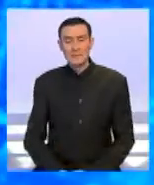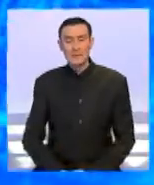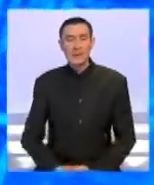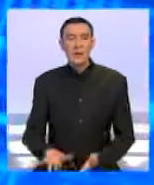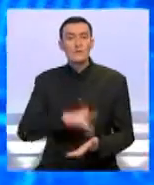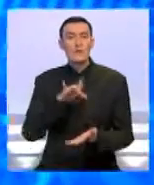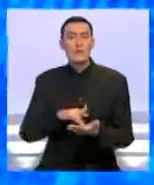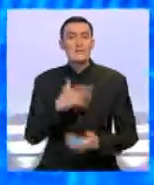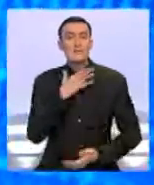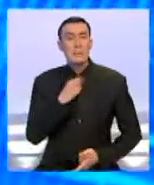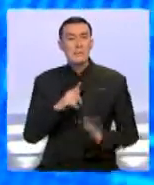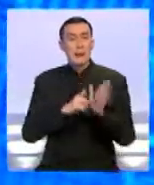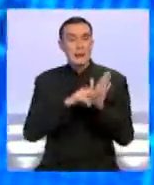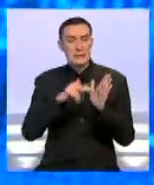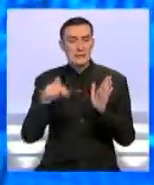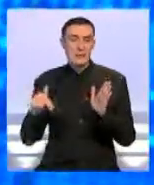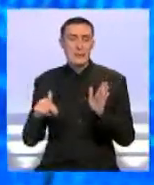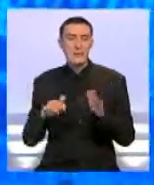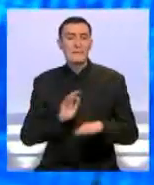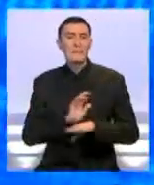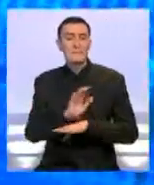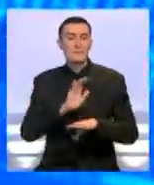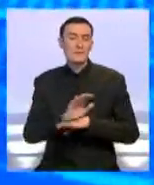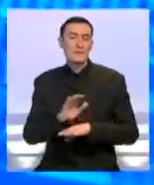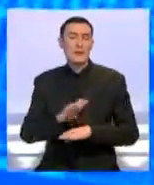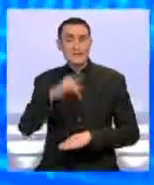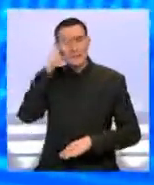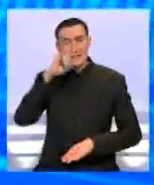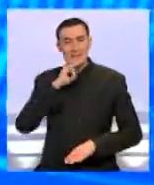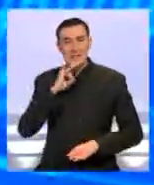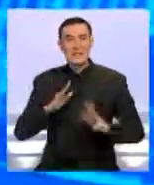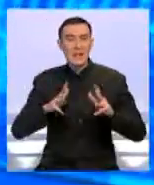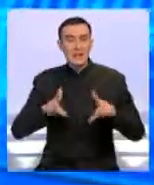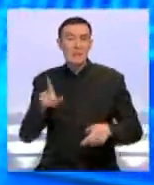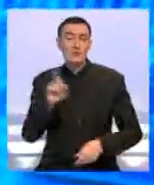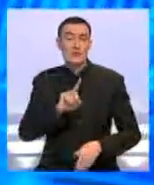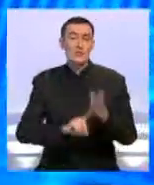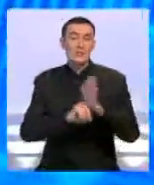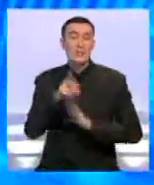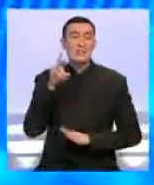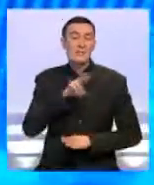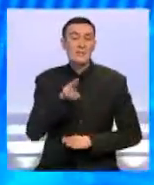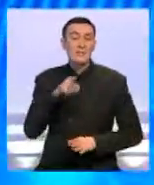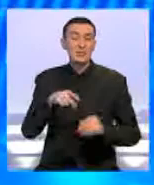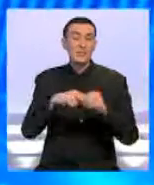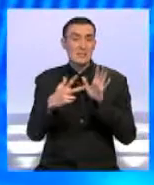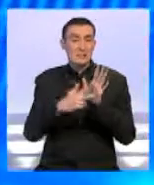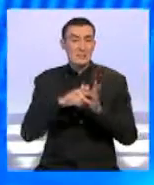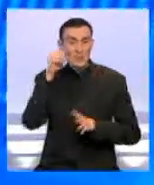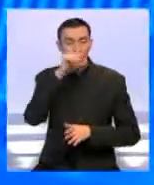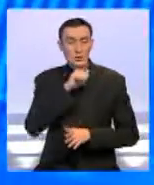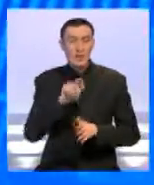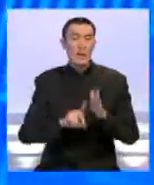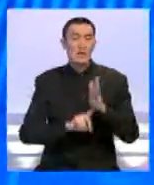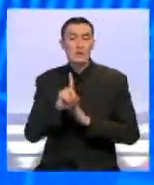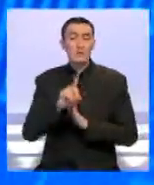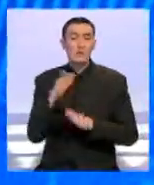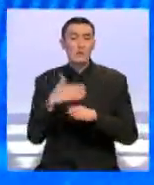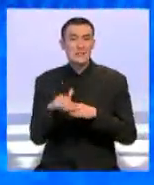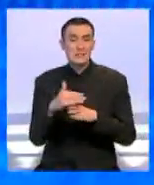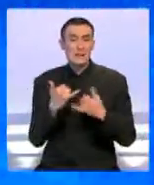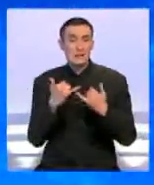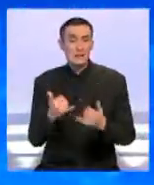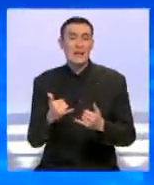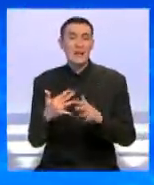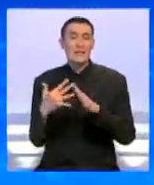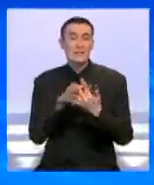В семье с Нового года увеличится выпуск отечественных тракторов. Все благодаря тому, что с января 2018-го вводится субсидирование